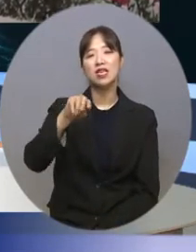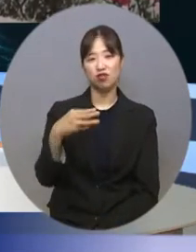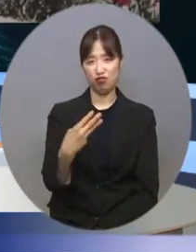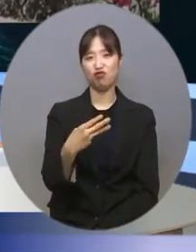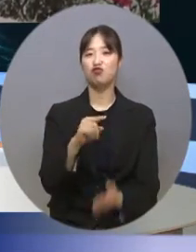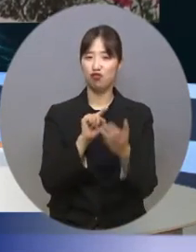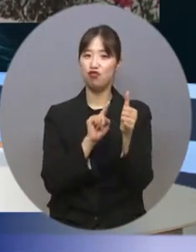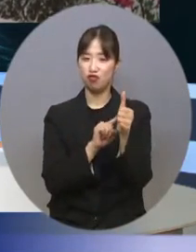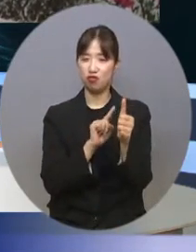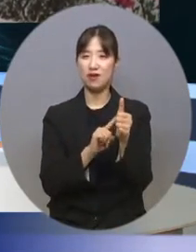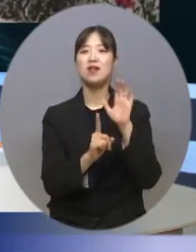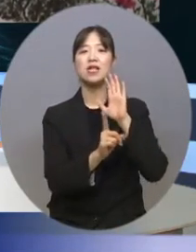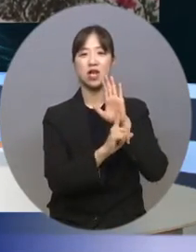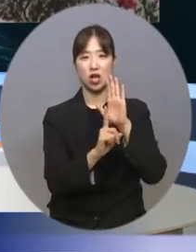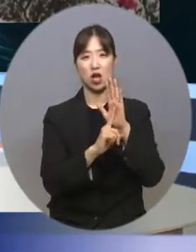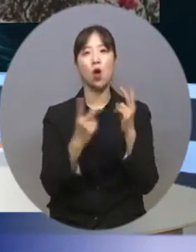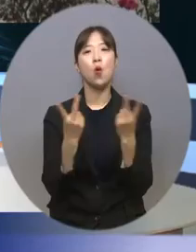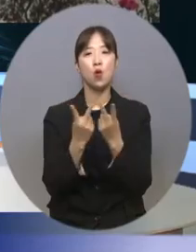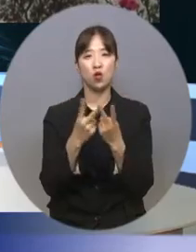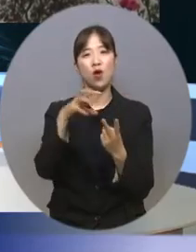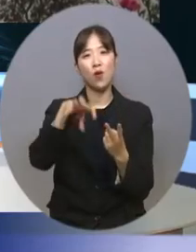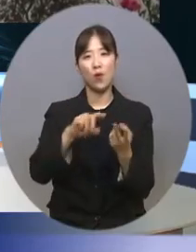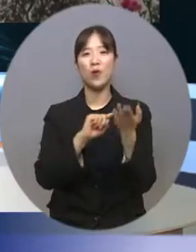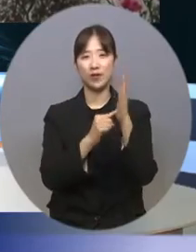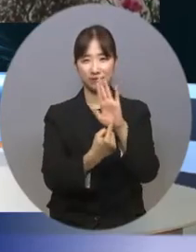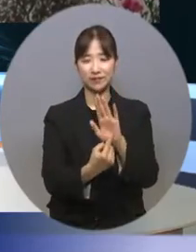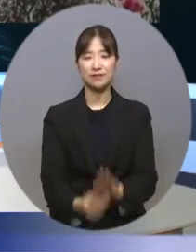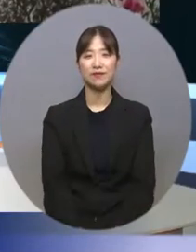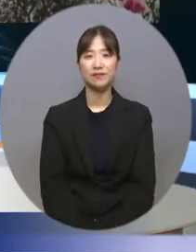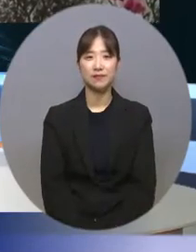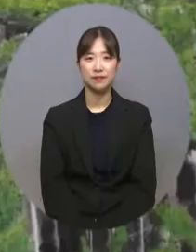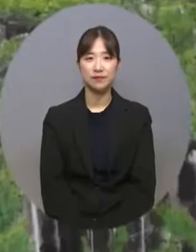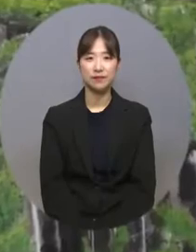있습니다. 그 작품들을 이소영 기자가 소개합니다.